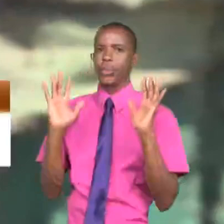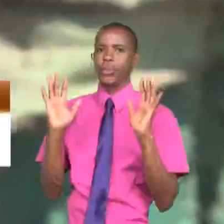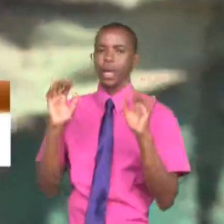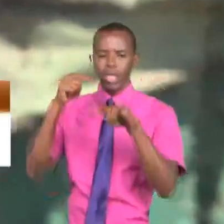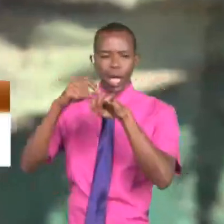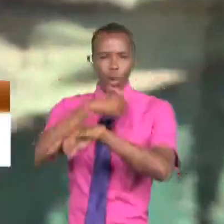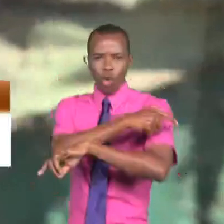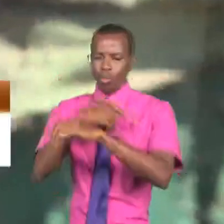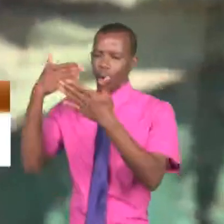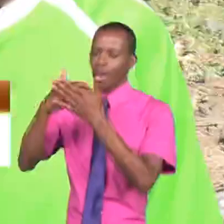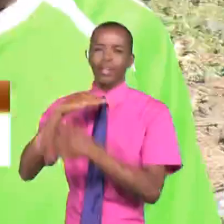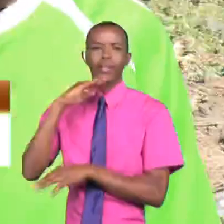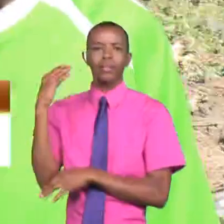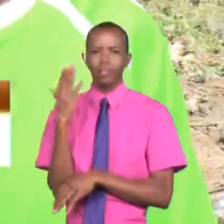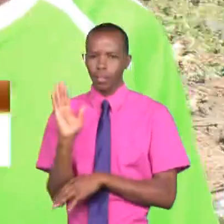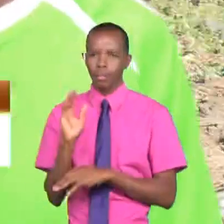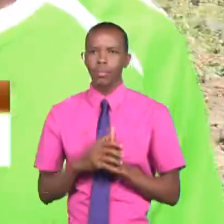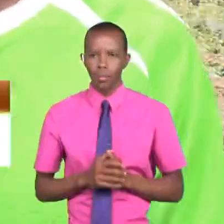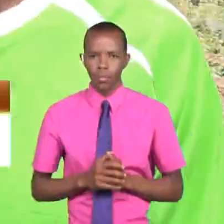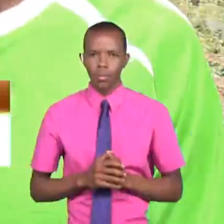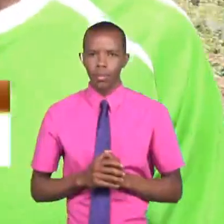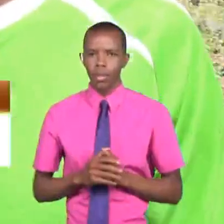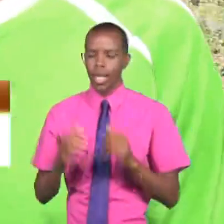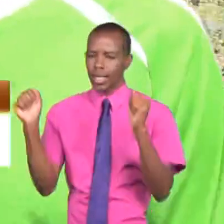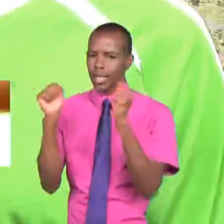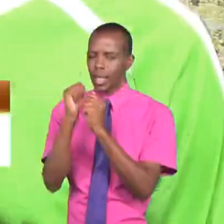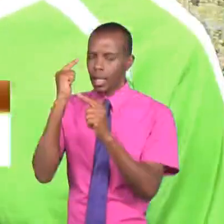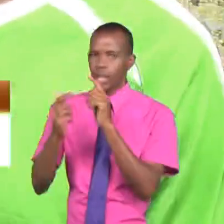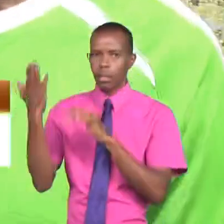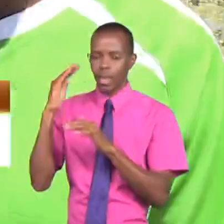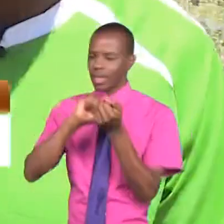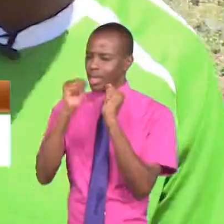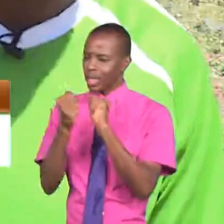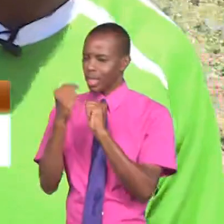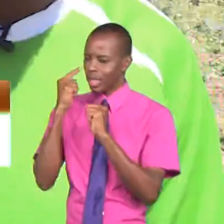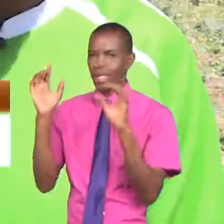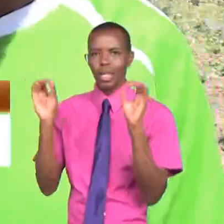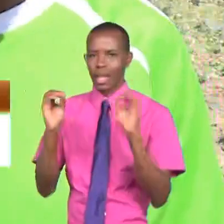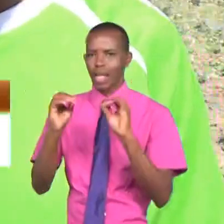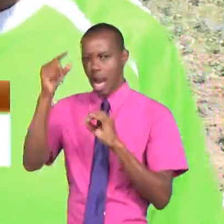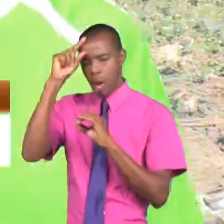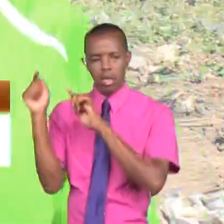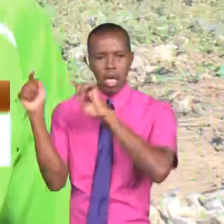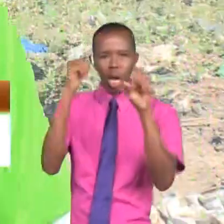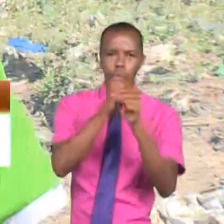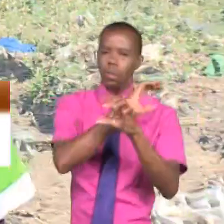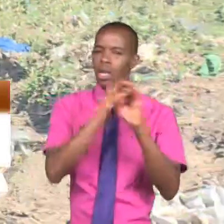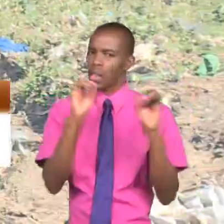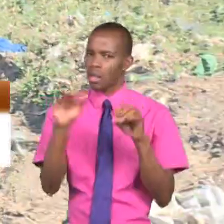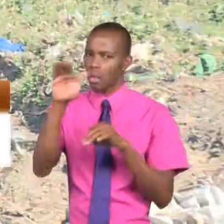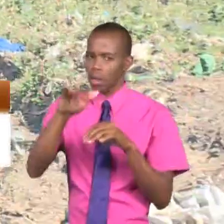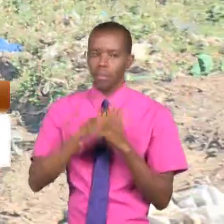hosi alidedi tu. Na kwa hiyo miaka 10 imepita, hakuna change yote tumeona gava ilikujanga atikatufanyia pande